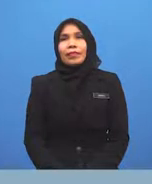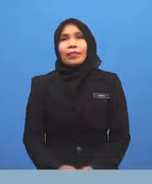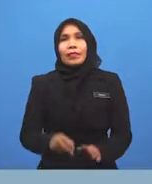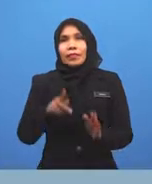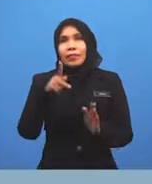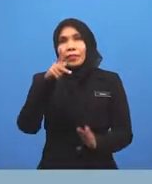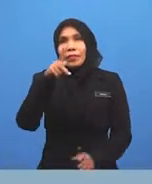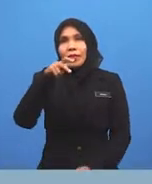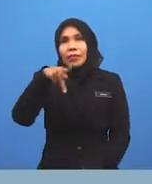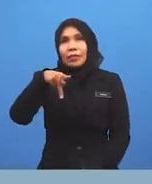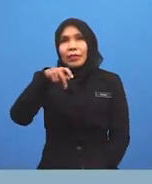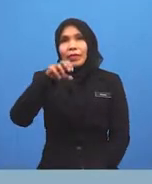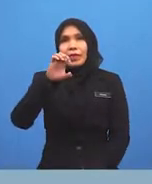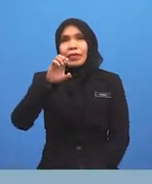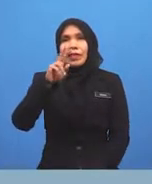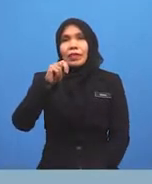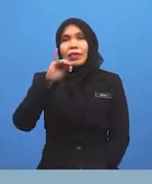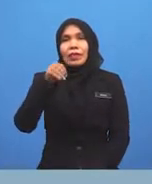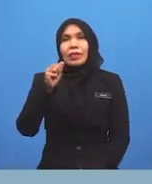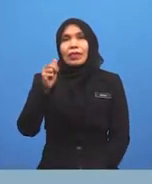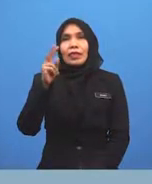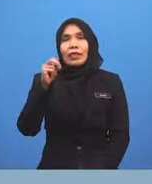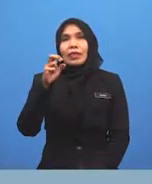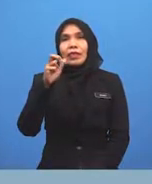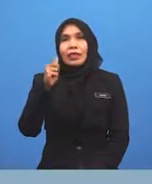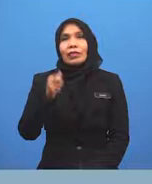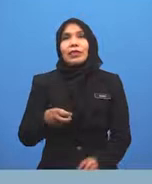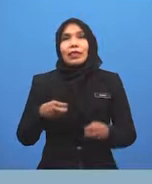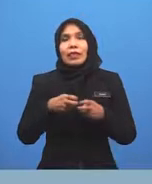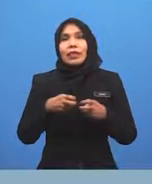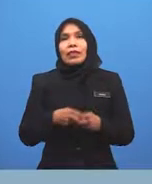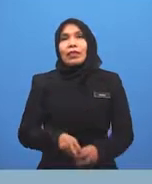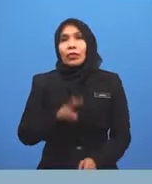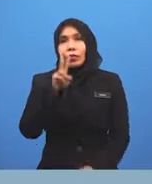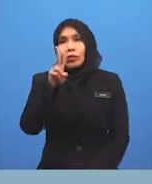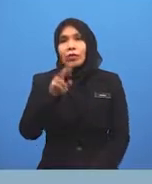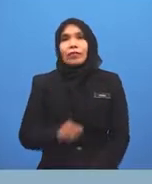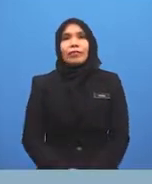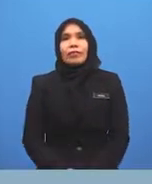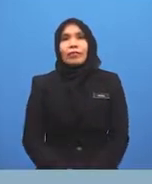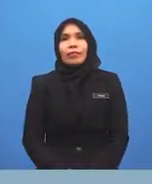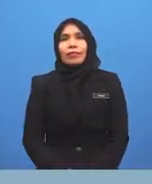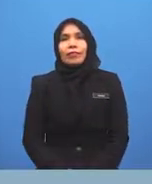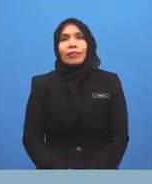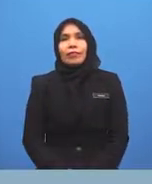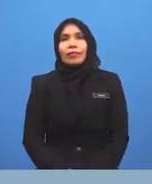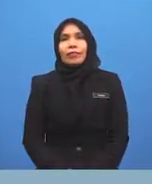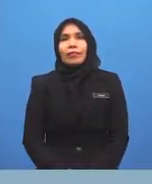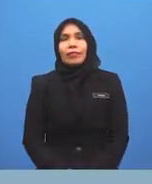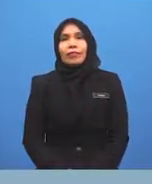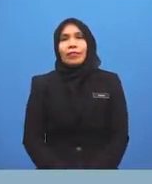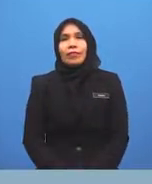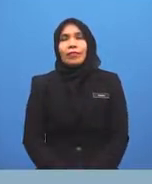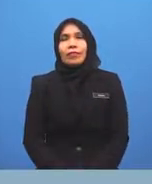Penjana elektrik terbahagi kepada dua jenis, iaitu penjana arus terus dan penjana